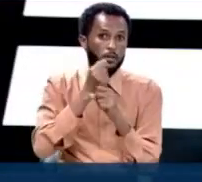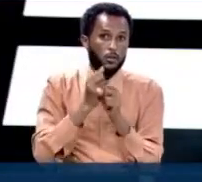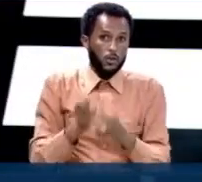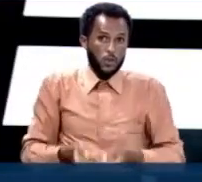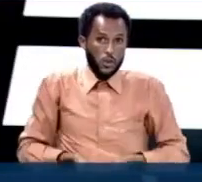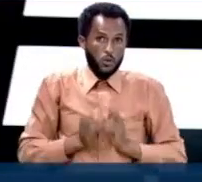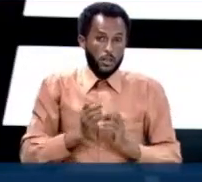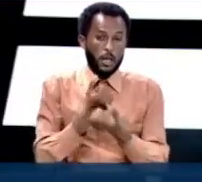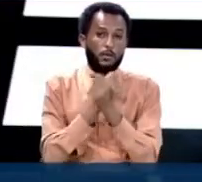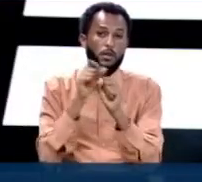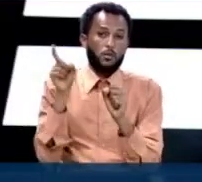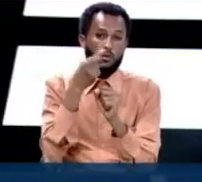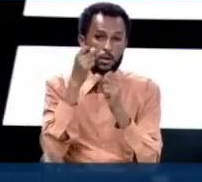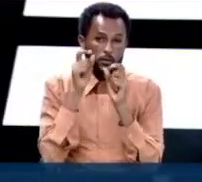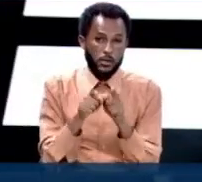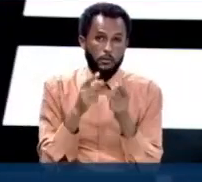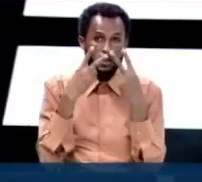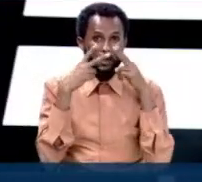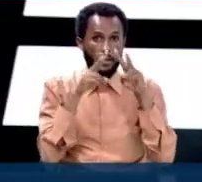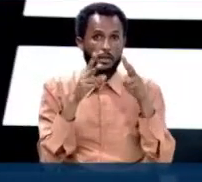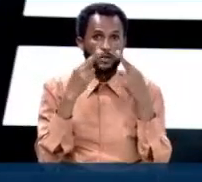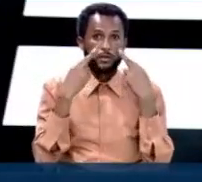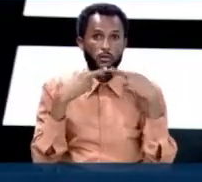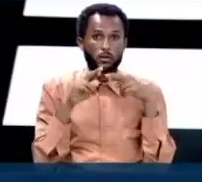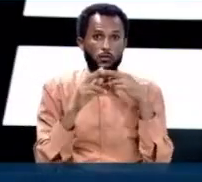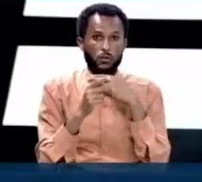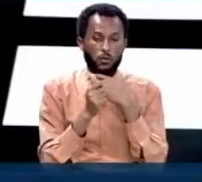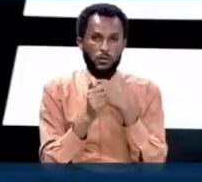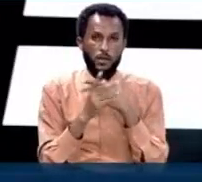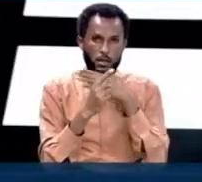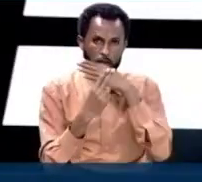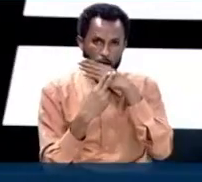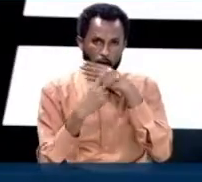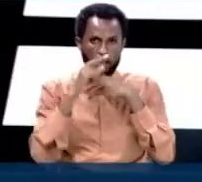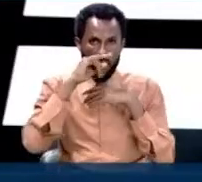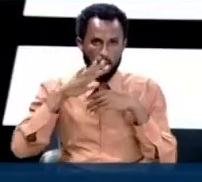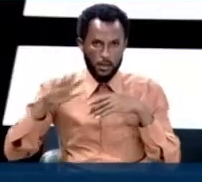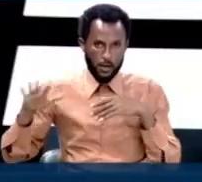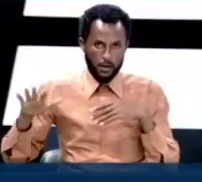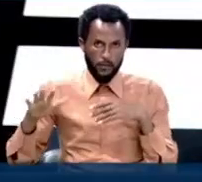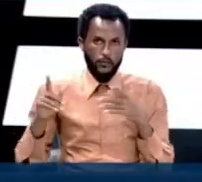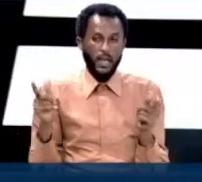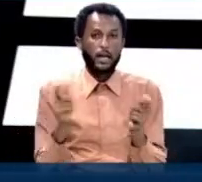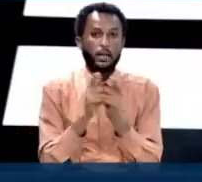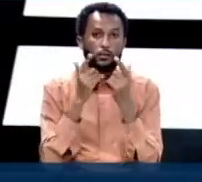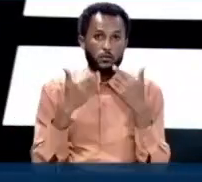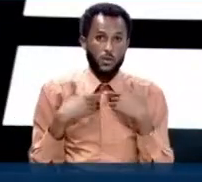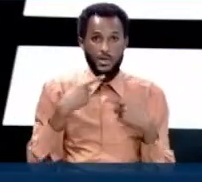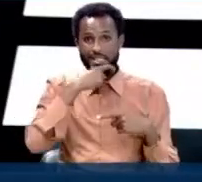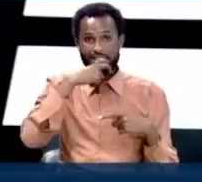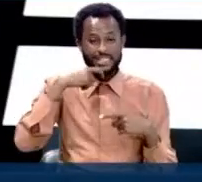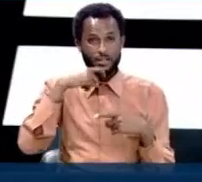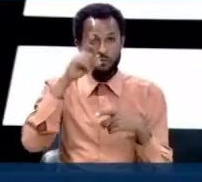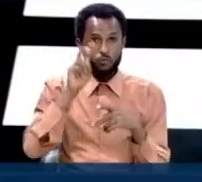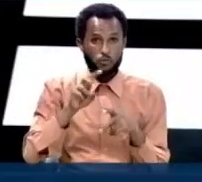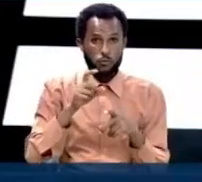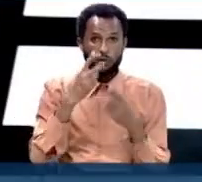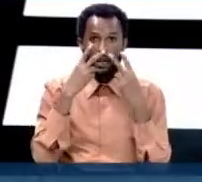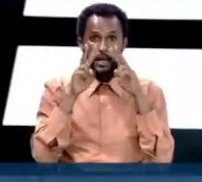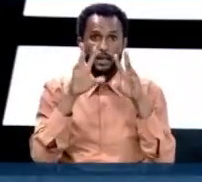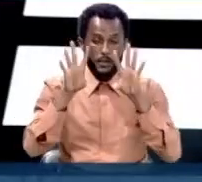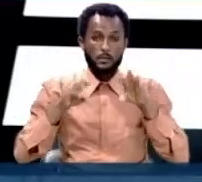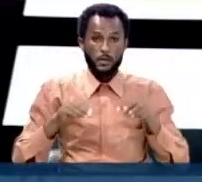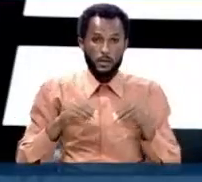ምድሓን ክኸውን ከም ዝግባእ ዘመላኸተ ፀብጻብ ኦክስፋምን ሴቭ ዘ ችልድረንን እቲ ኣጋጢሙ ዘሎ ድርቂ ግቡእ ቆላሕታ